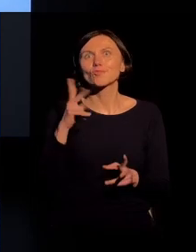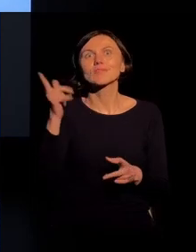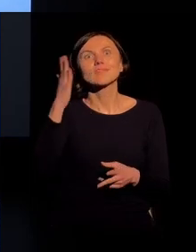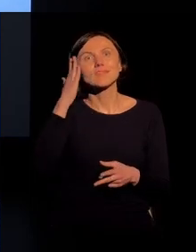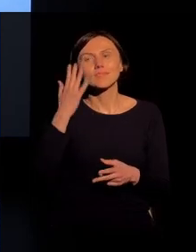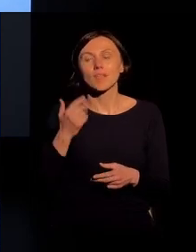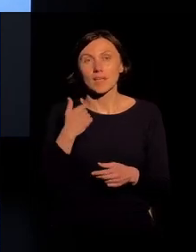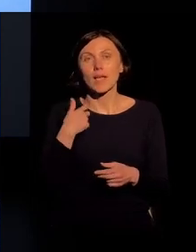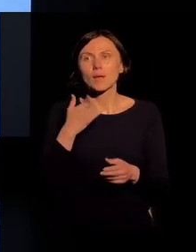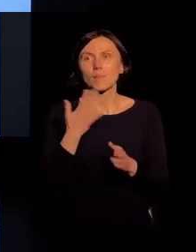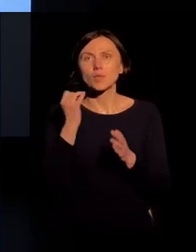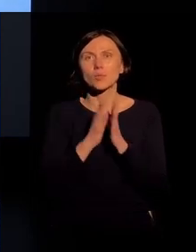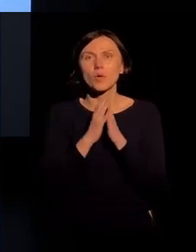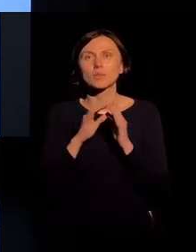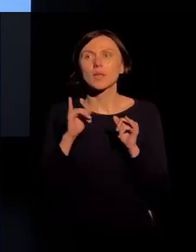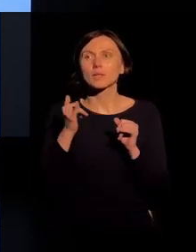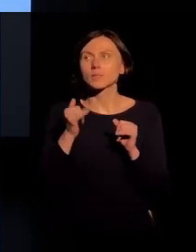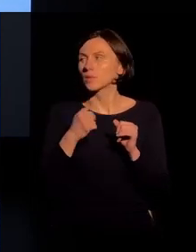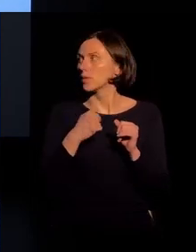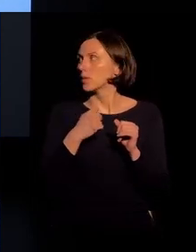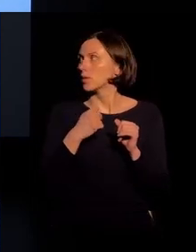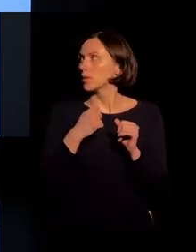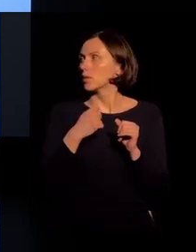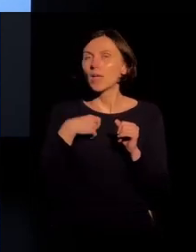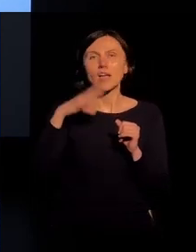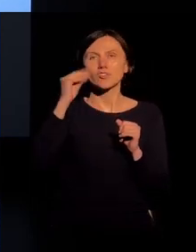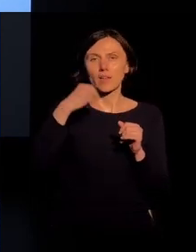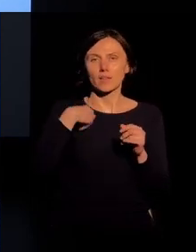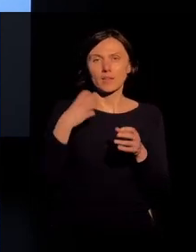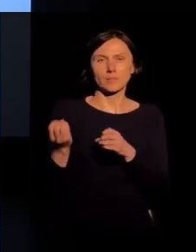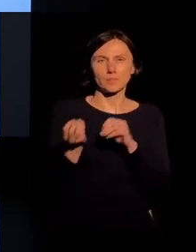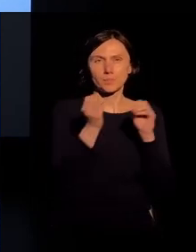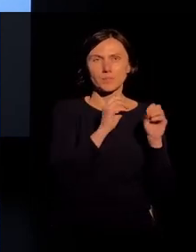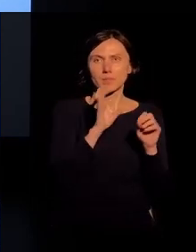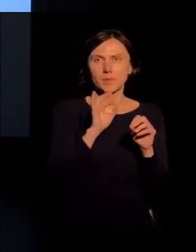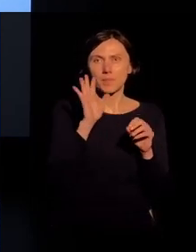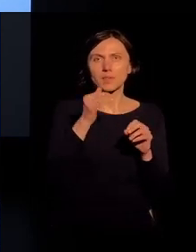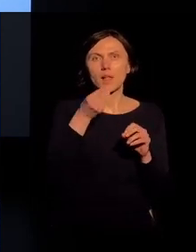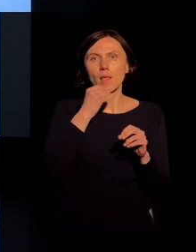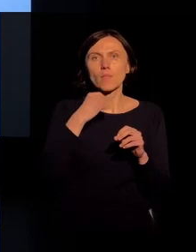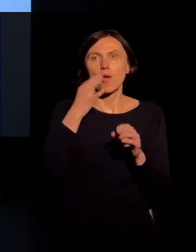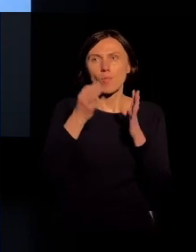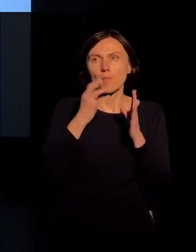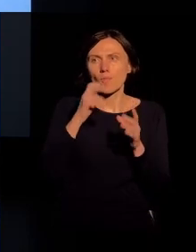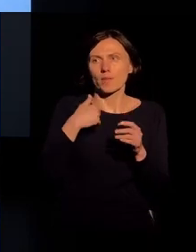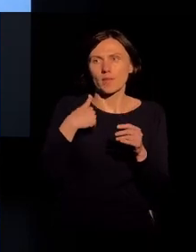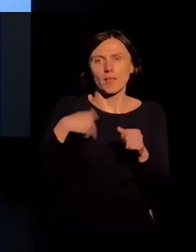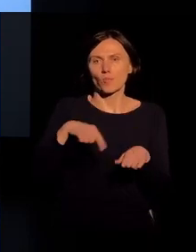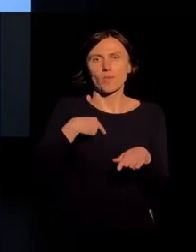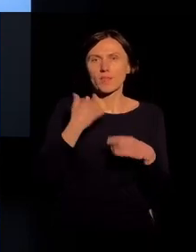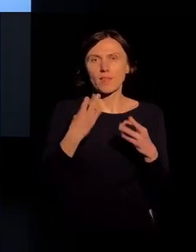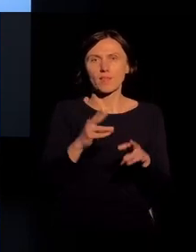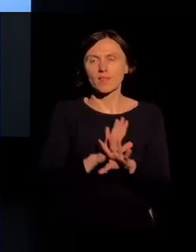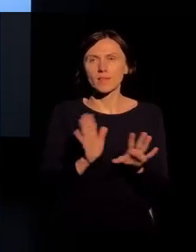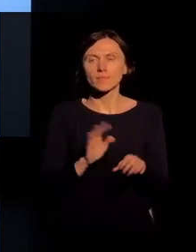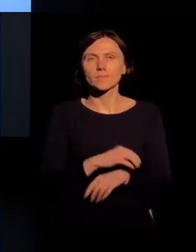zaskakujące. Ja poproszę, żeby jakby ze mnie to światło zdjąć, to mi się będzie lepiej opowiadać, bo i tak nie jestem tu